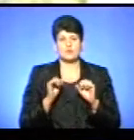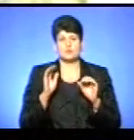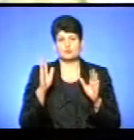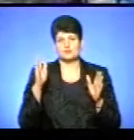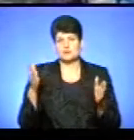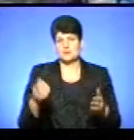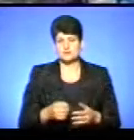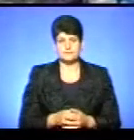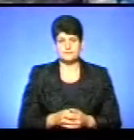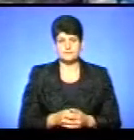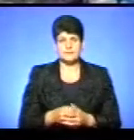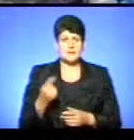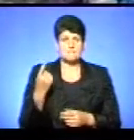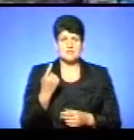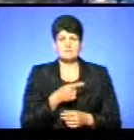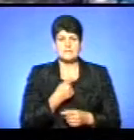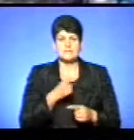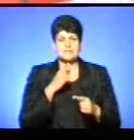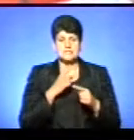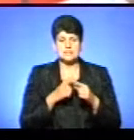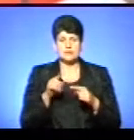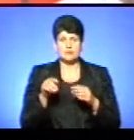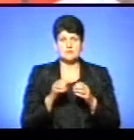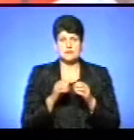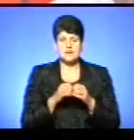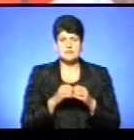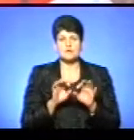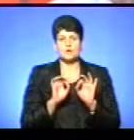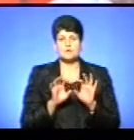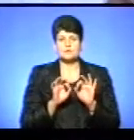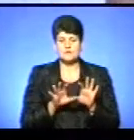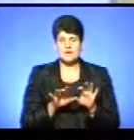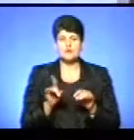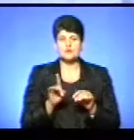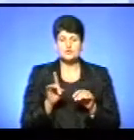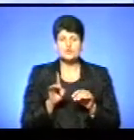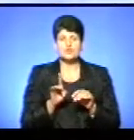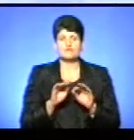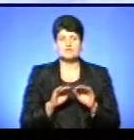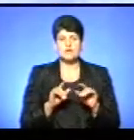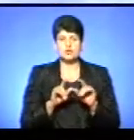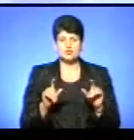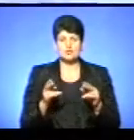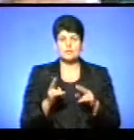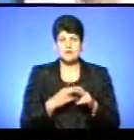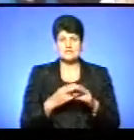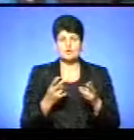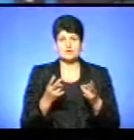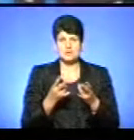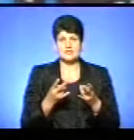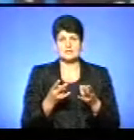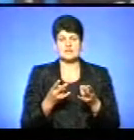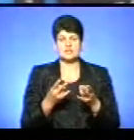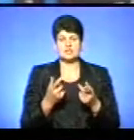далі. Старша медсестра дитсадка номер 10 Надія Козіцька розповідає, до садочка без необхідних щеплень не прийняли